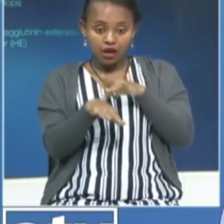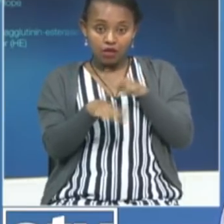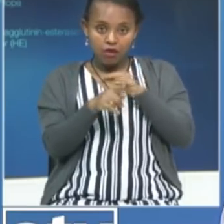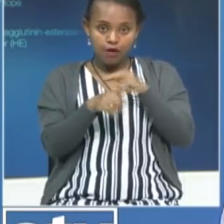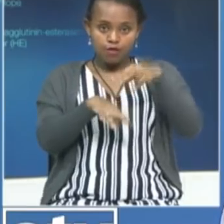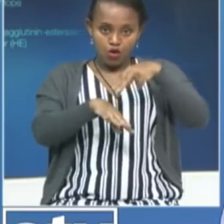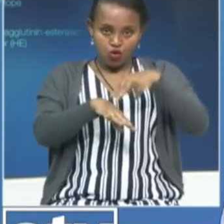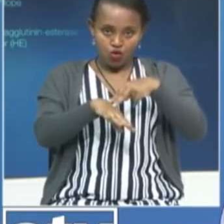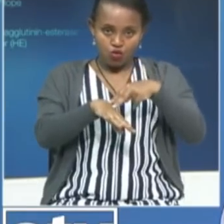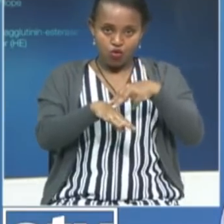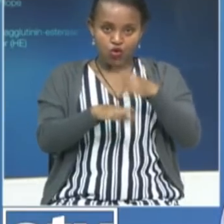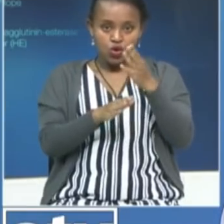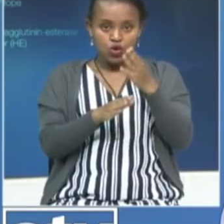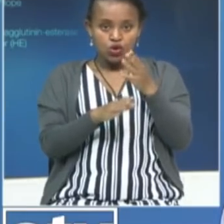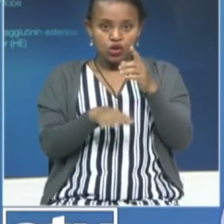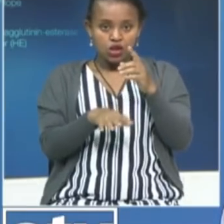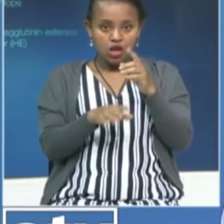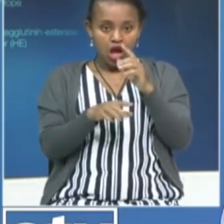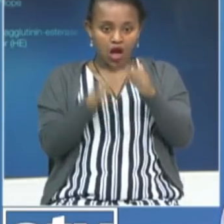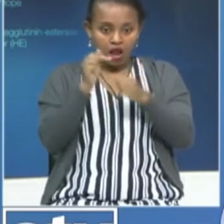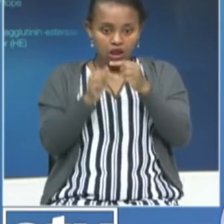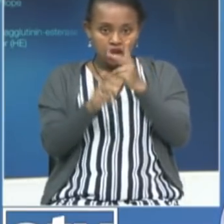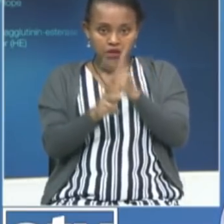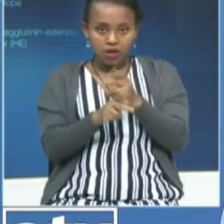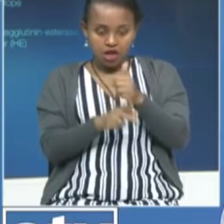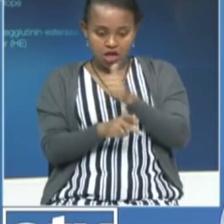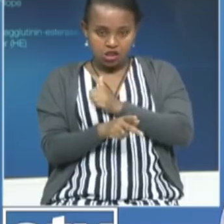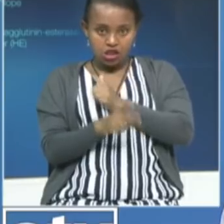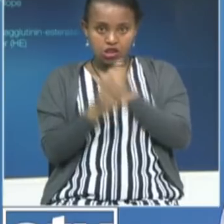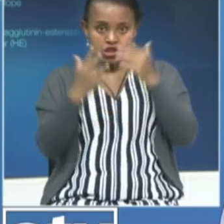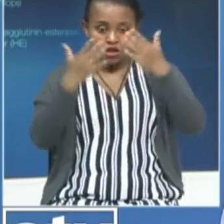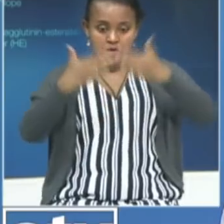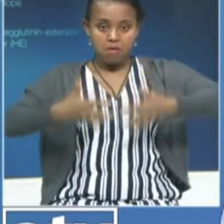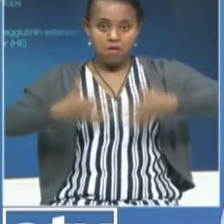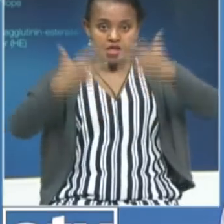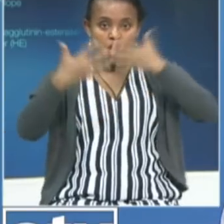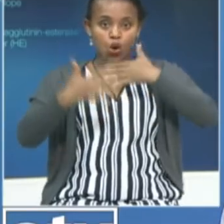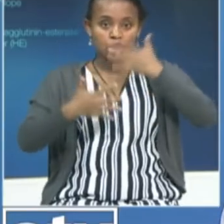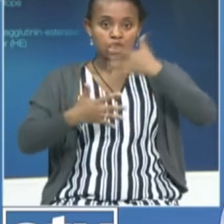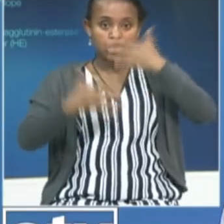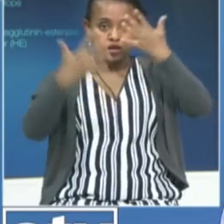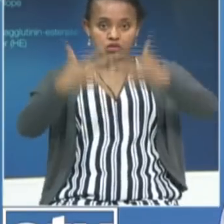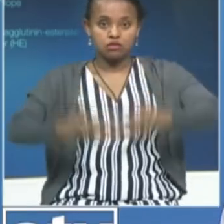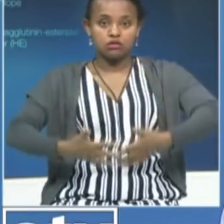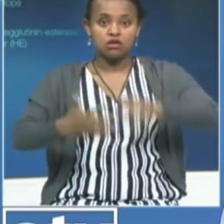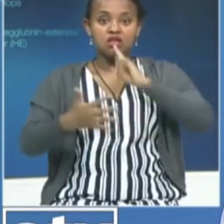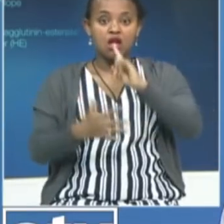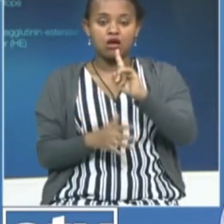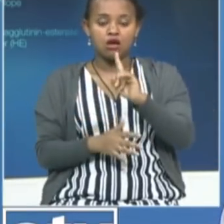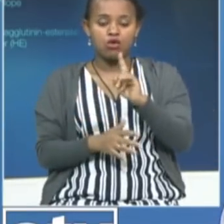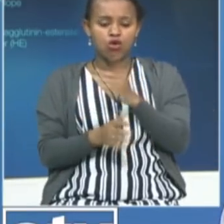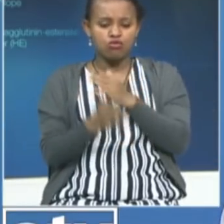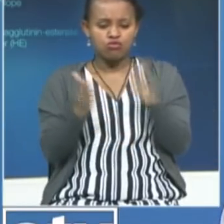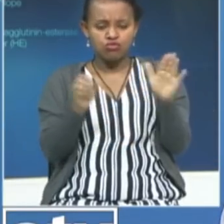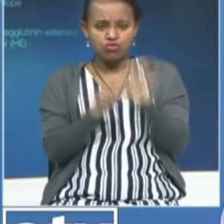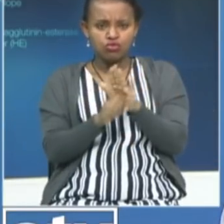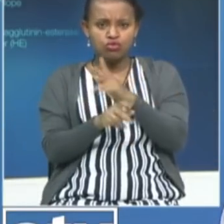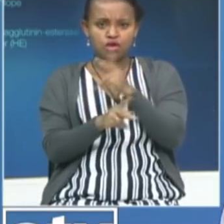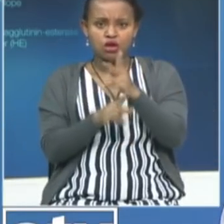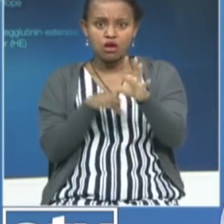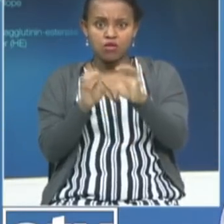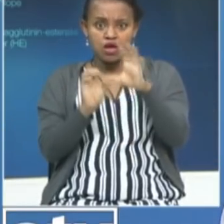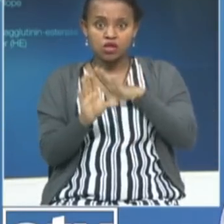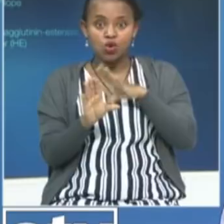ቆሞ ስቴፑን ጠብቀን ራሳችን በመስተዋት እያየን ነው ልብሱን የምናወልቀው። ስለዚህ ሙሉ ጥንቃቄ ነው የሚያረግ ሰው ወደ ቤቱ መሄድ